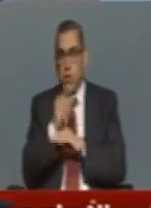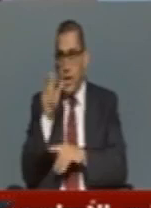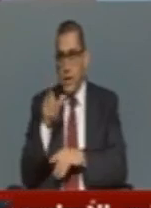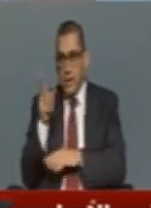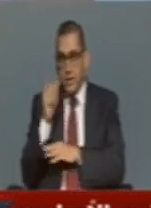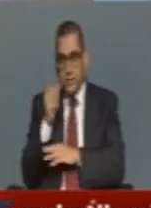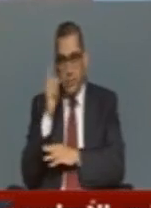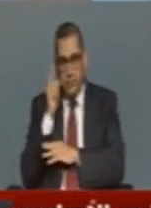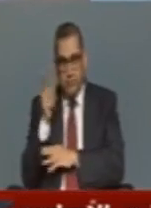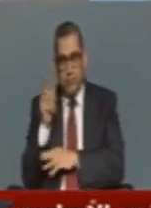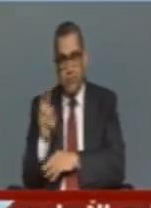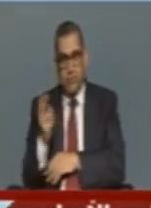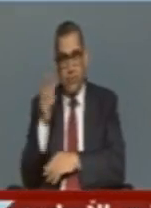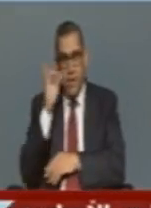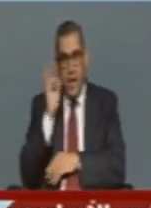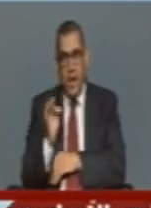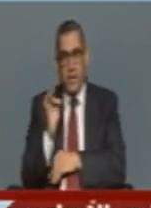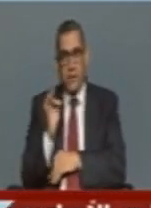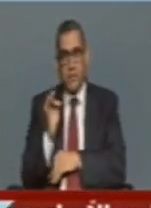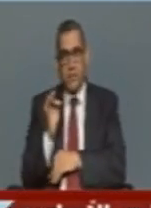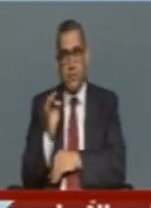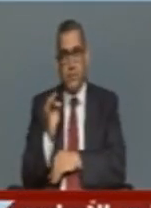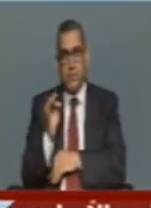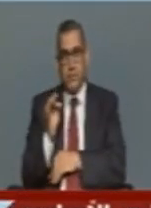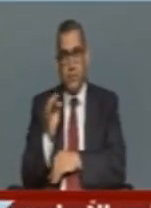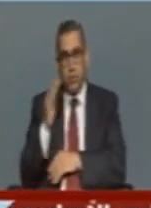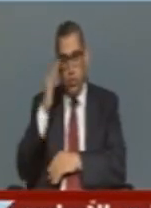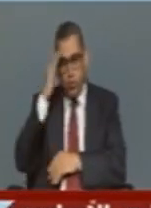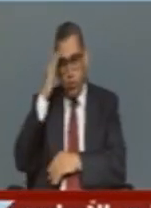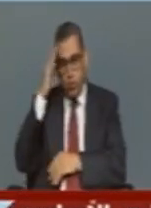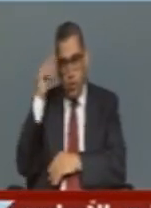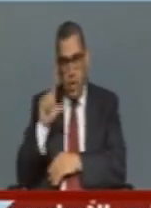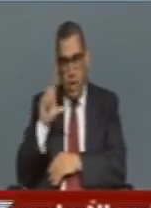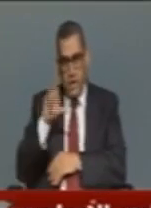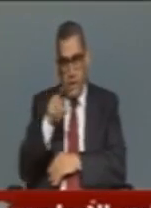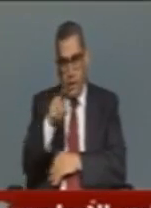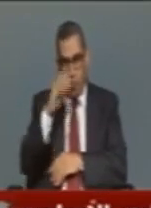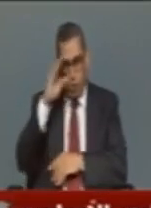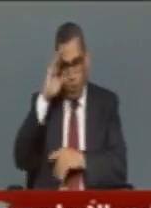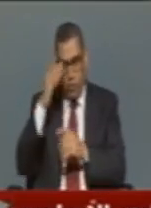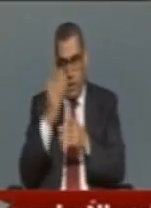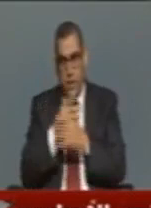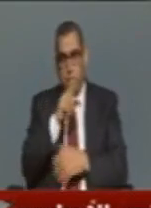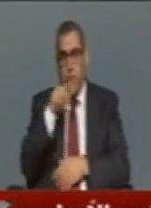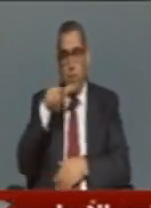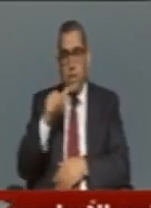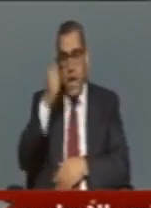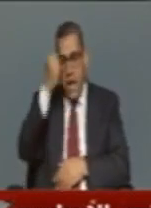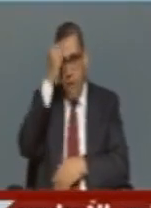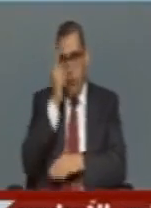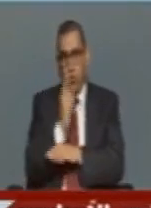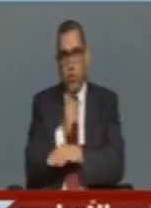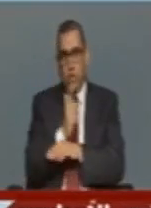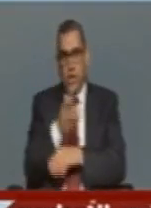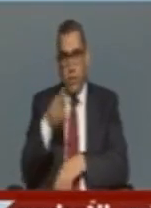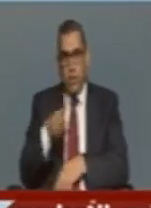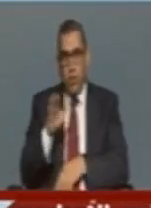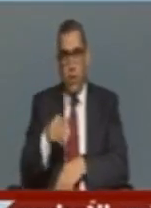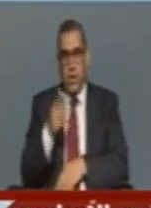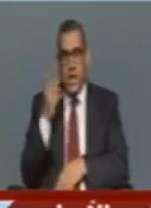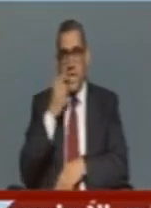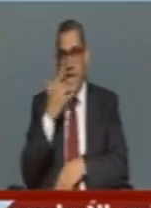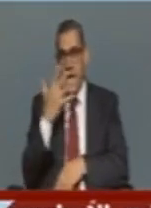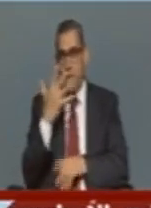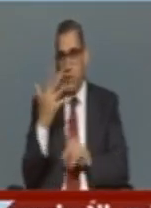الحقيقة هنا لازم يعني اشكر فخامتك. احنا بقى عندنا 150 الف معلم على مدار 5 سنين، 30